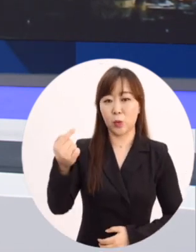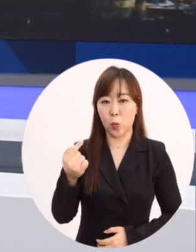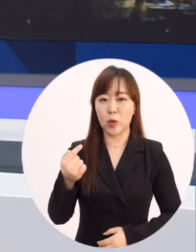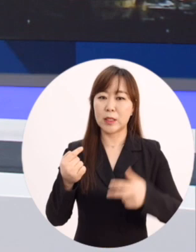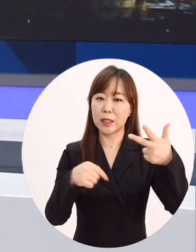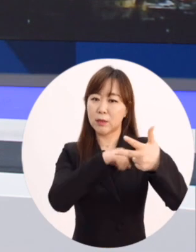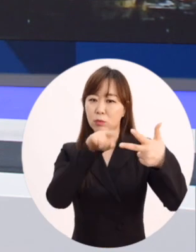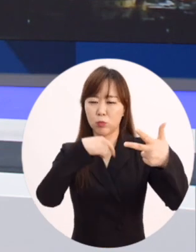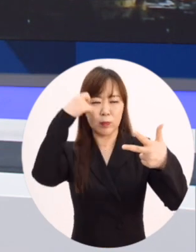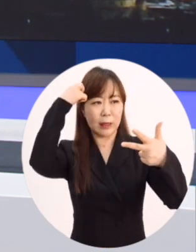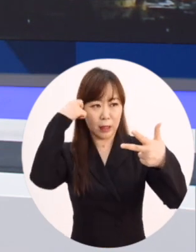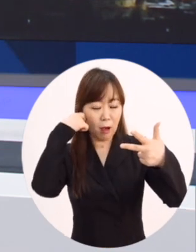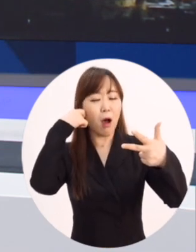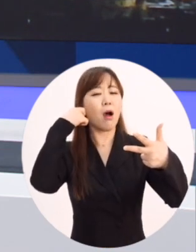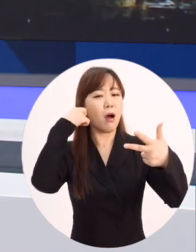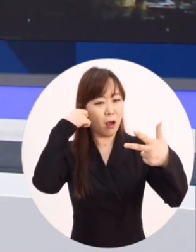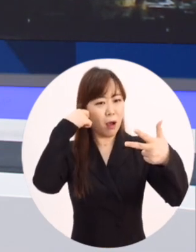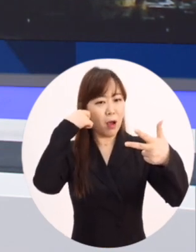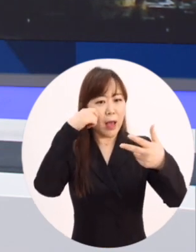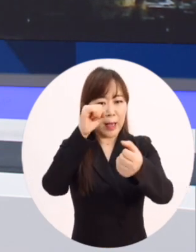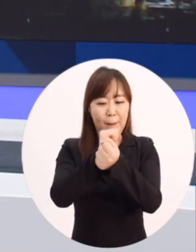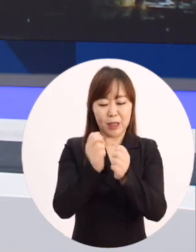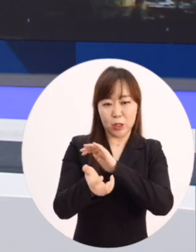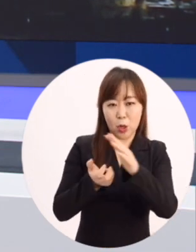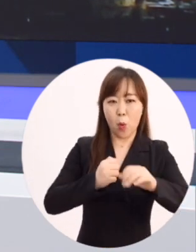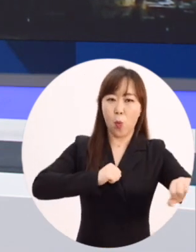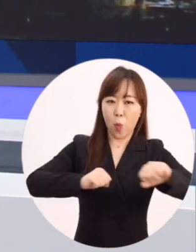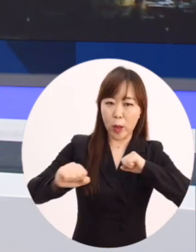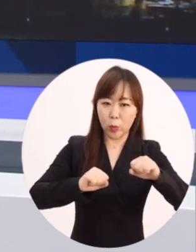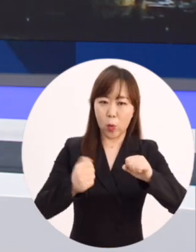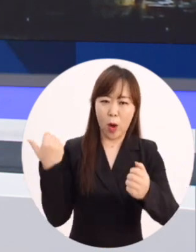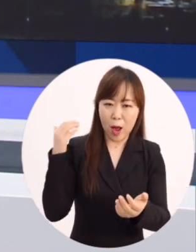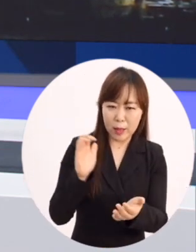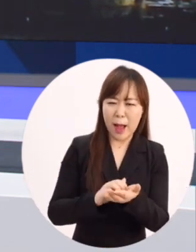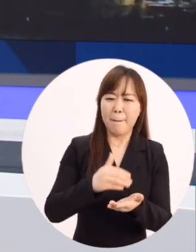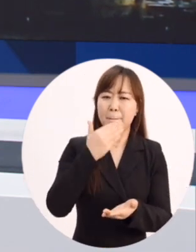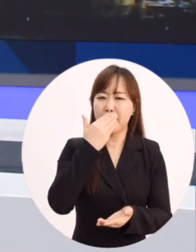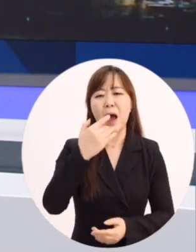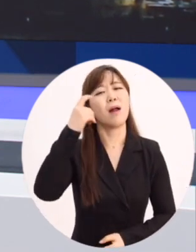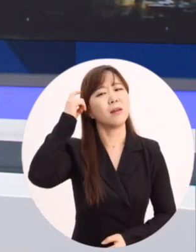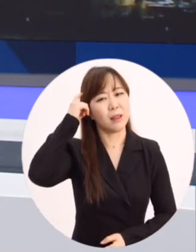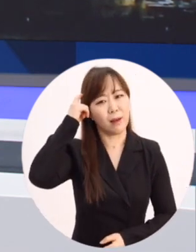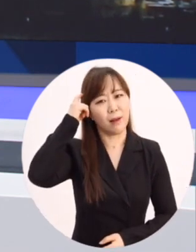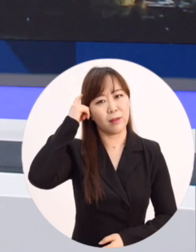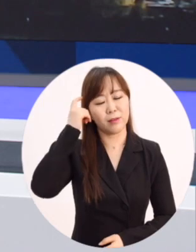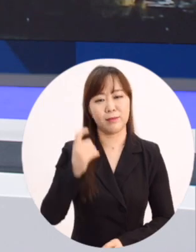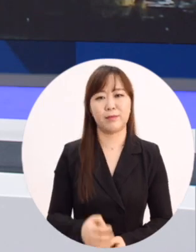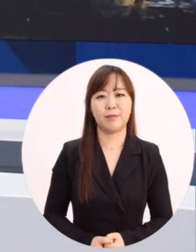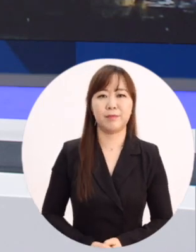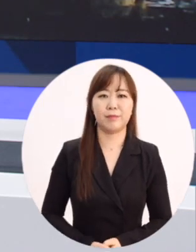7점 이내로 느끼는 분들은 감염 전의 활동 수준으로 돌아갈 수 있다고 생각합니다.